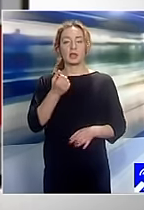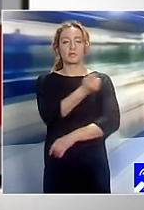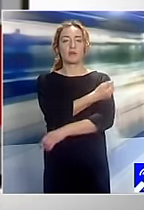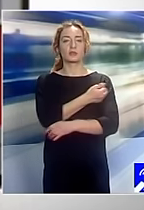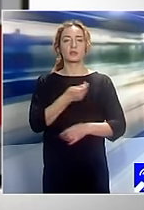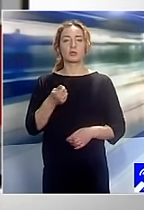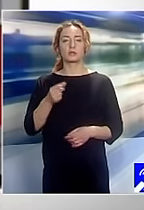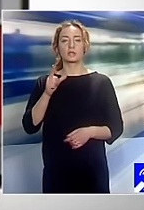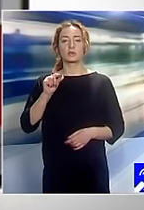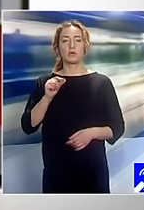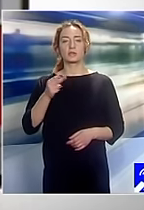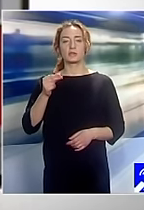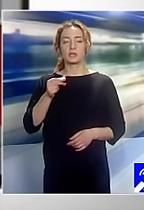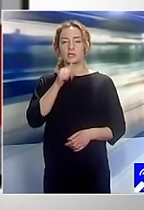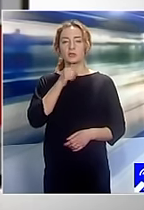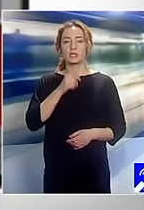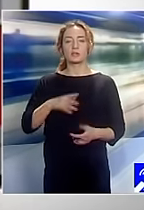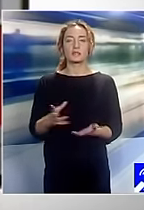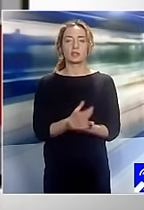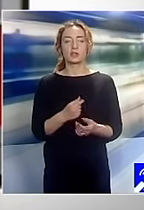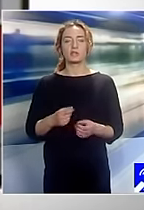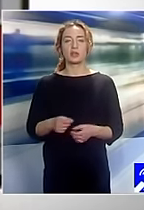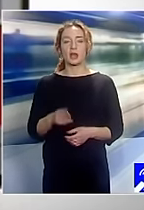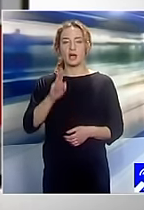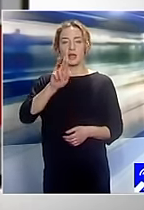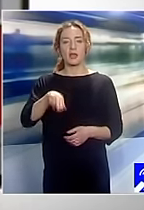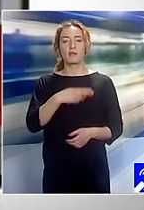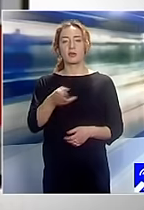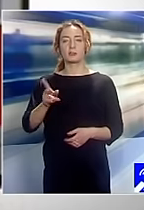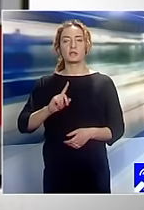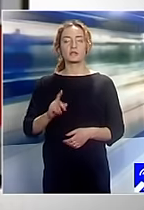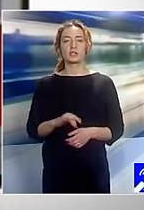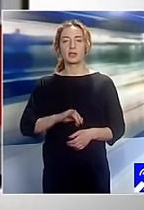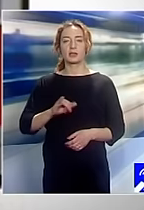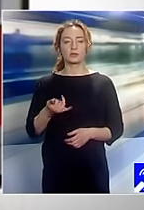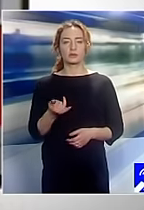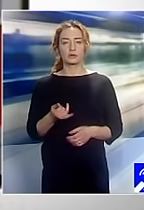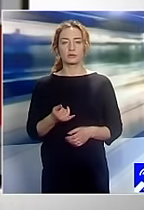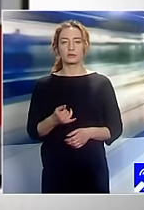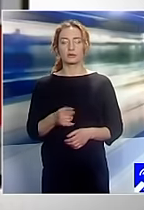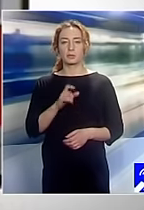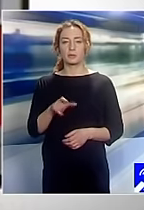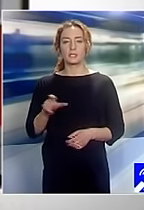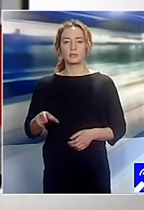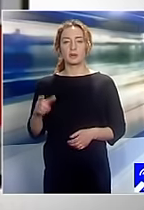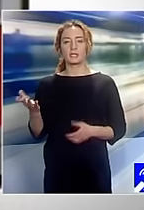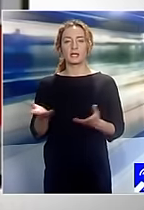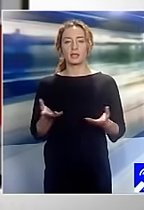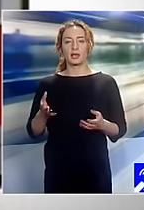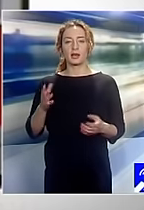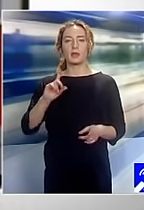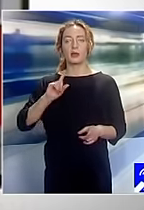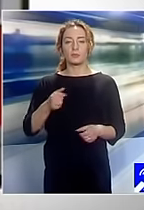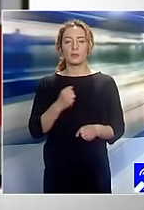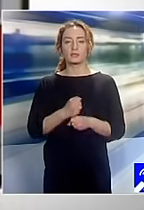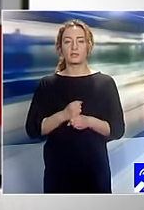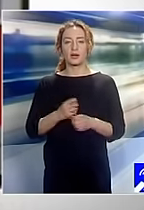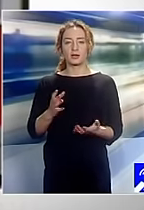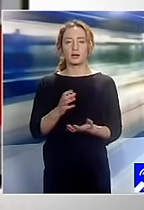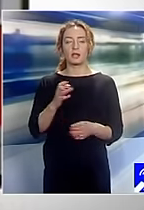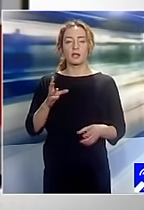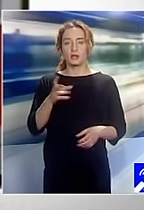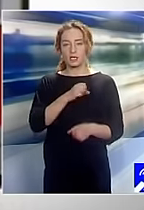undeva 20-30 de lei și se găsește la farmacie și nu e un efort mare, având în vedere că persoanele care pot să facă gripă,